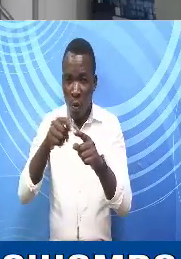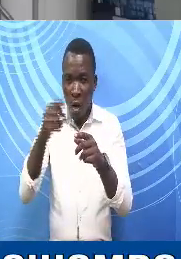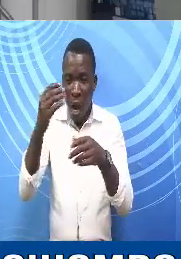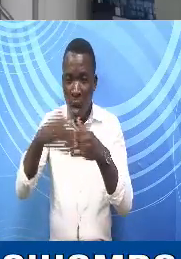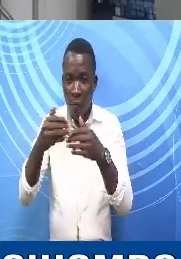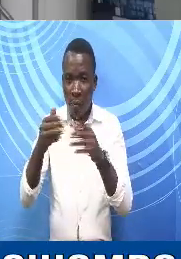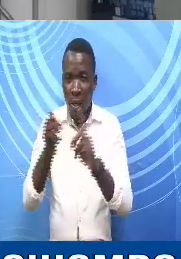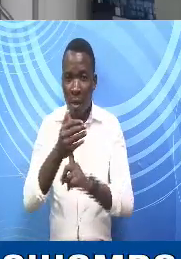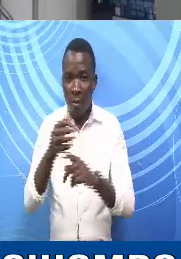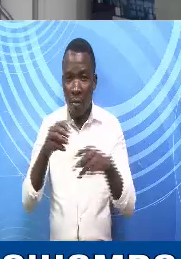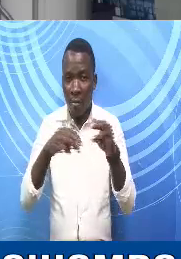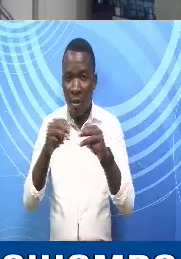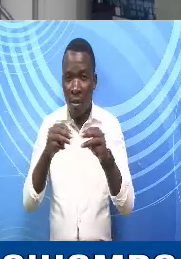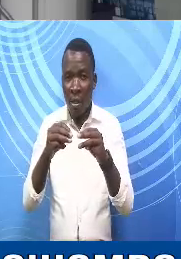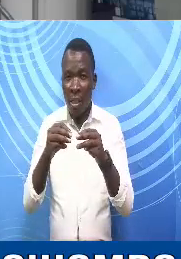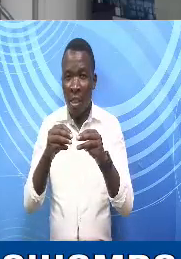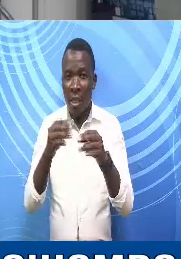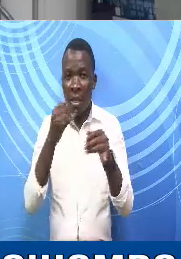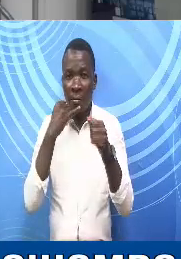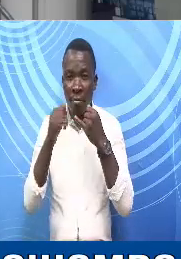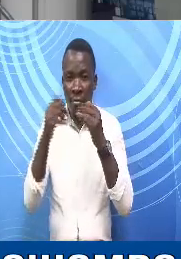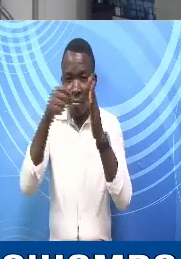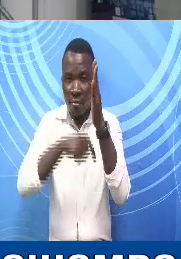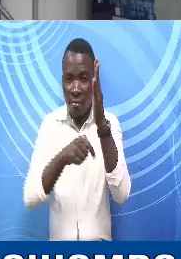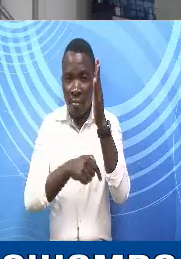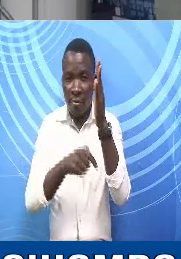isoko. Inkuru irambuye na Gaston Nirembere.